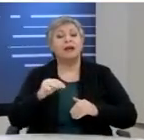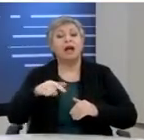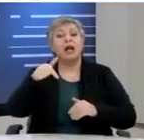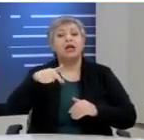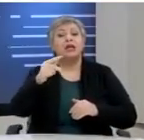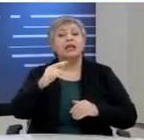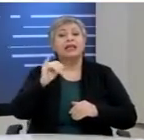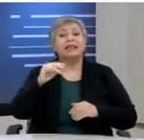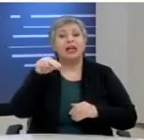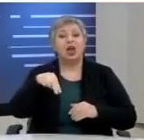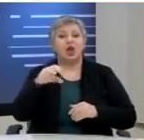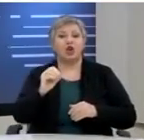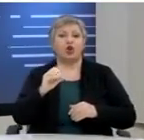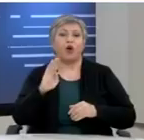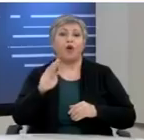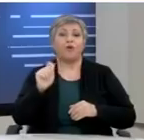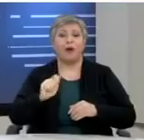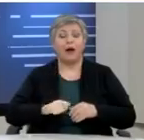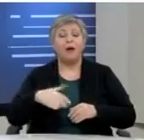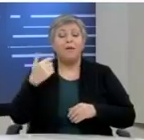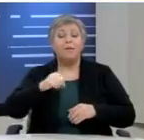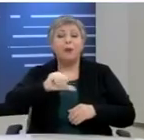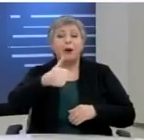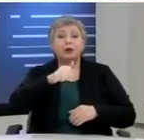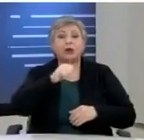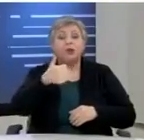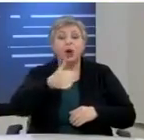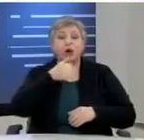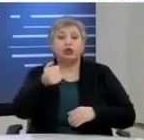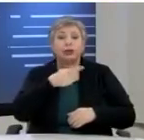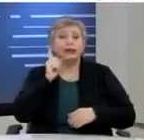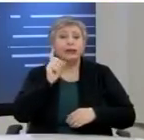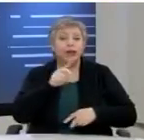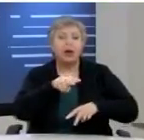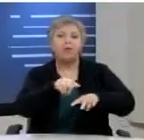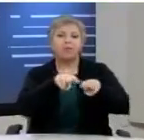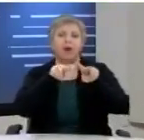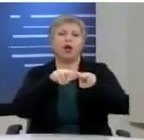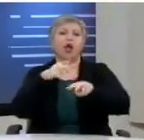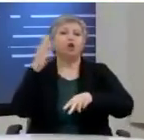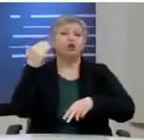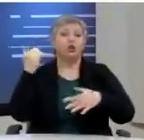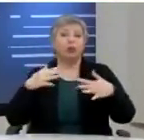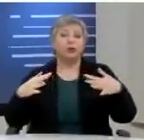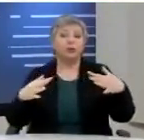γυναίκα που εκτελέστηκε στον εμφύλιο. Κομμουνίστρια.